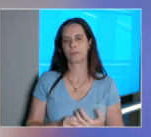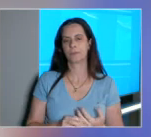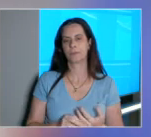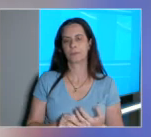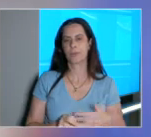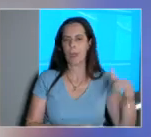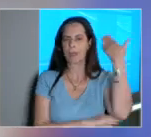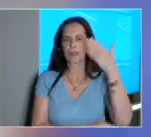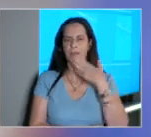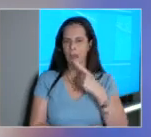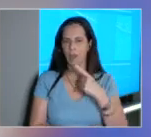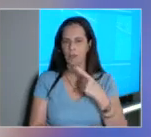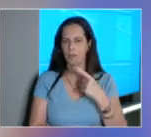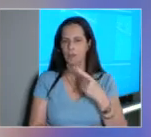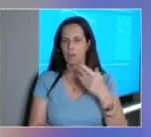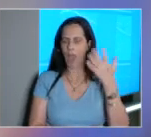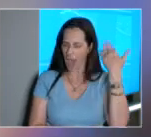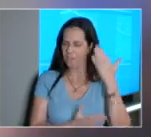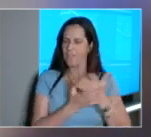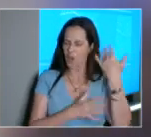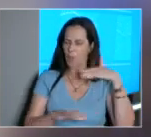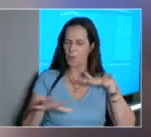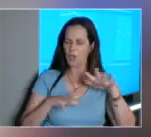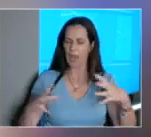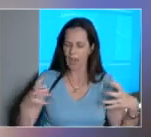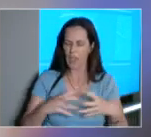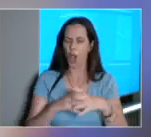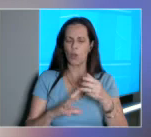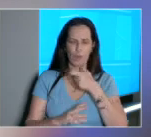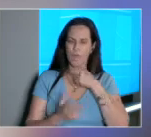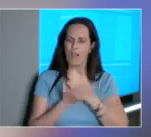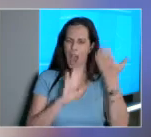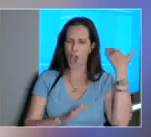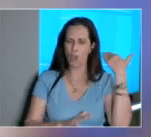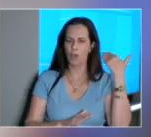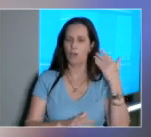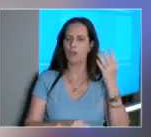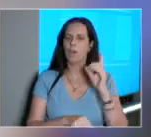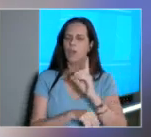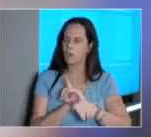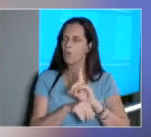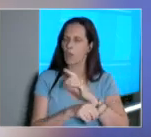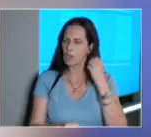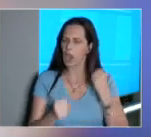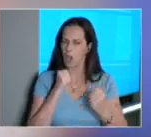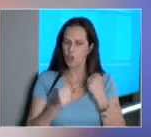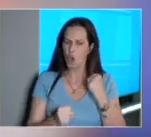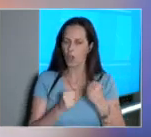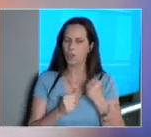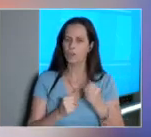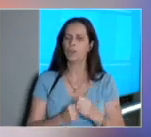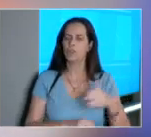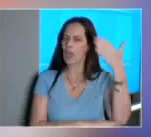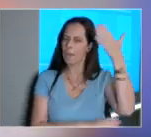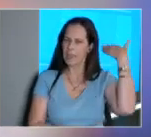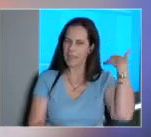מדינת ישראל ידעה ממשלות אחדות או ממשלת חירום לאומית באמת בשעות הקשות של העם